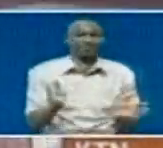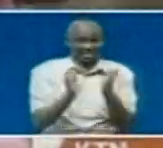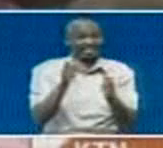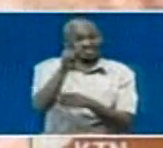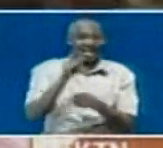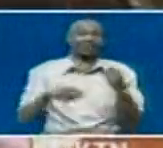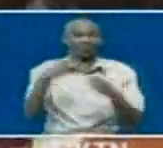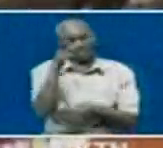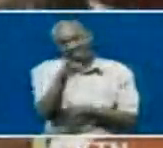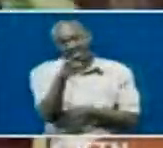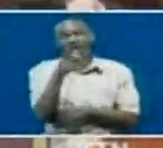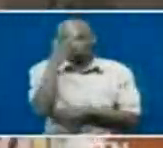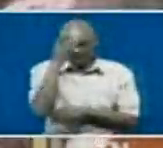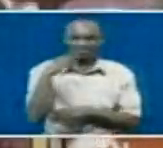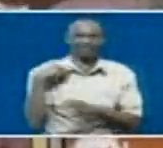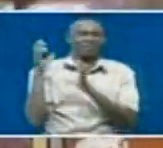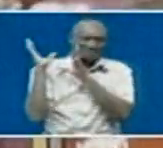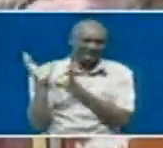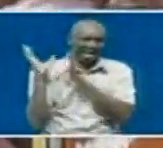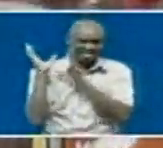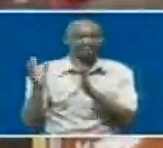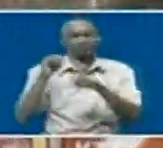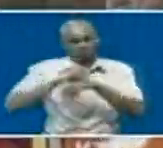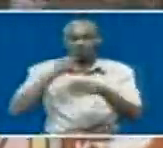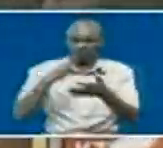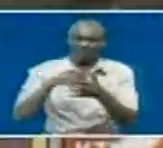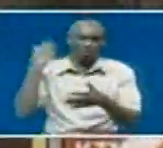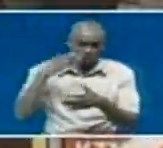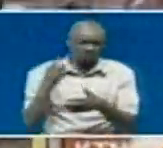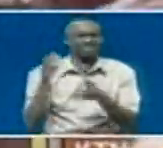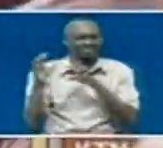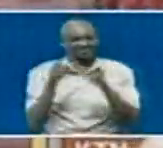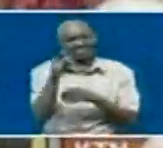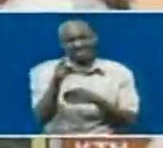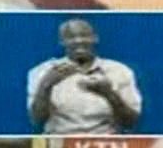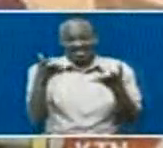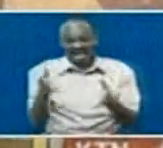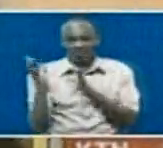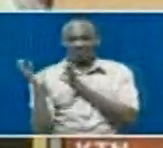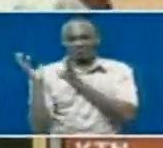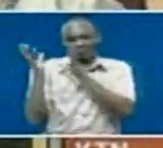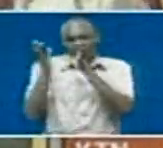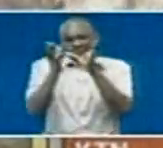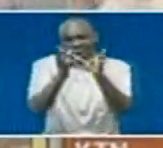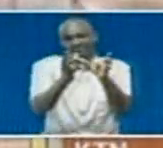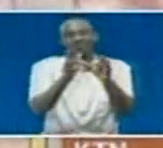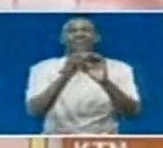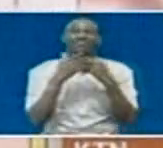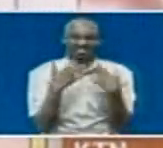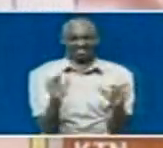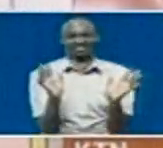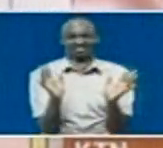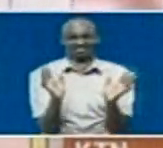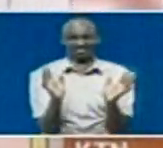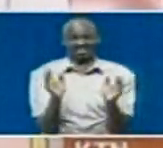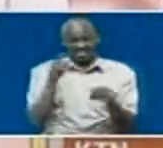ushindi, kwani mzigo mkubwa wa karo uliokuwa ukimlemea mtoto huyu mlemavu umepata wa kutua.